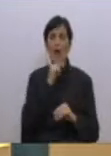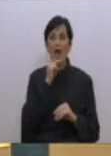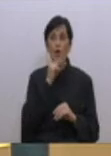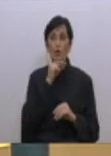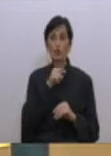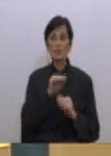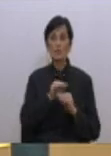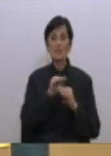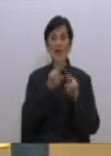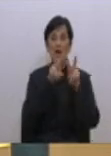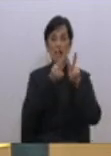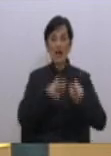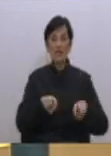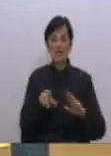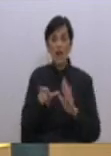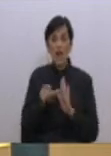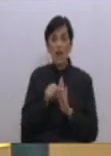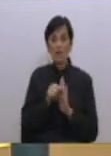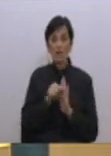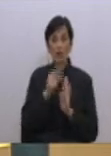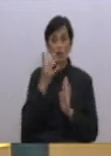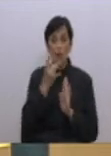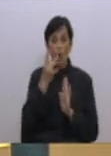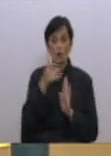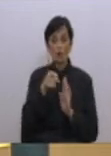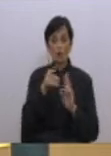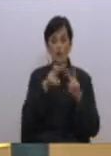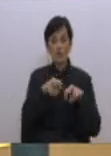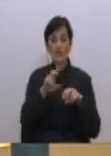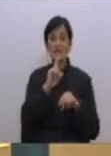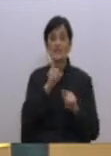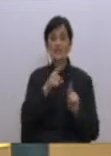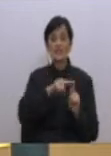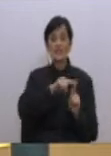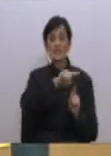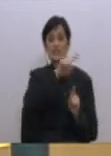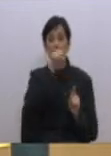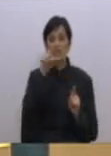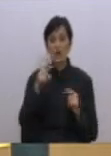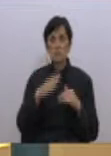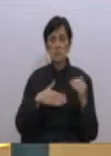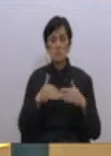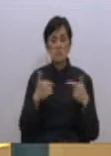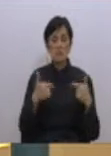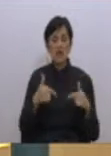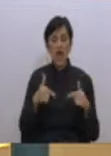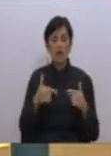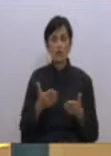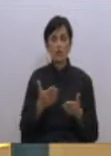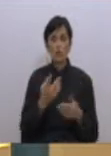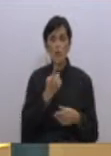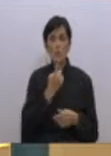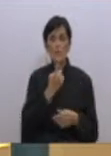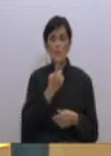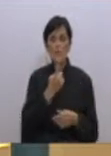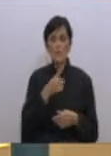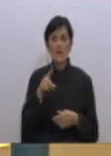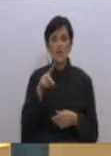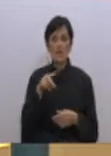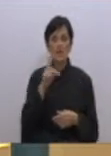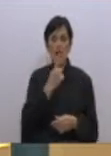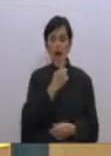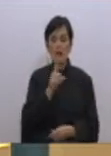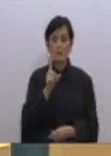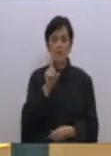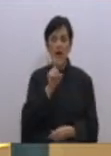ზრდის გადახედვასთან ერთად ორჯერ გადაიხედა წლის განმავლობაში პრაქტიკულად მილიარდ 100